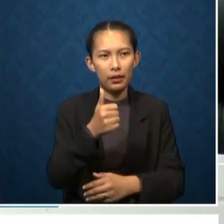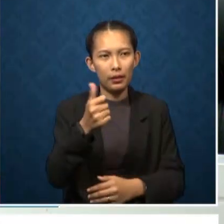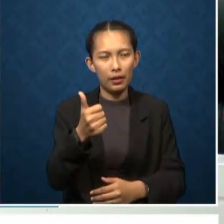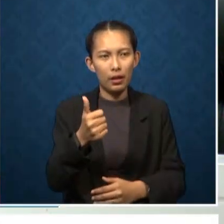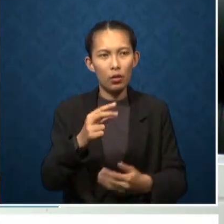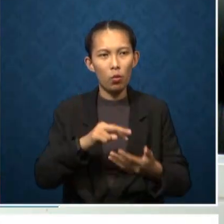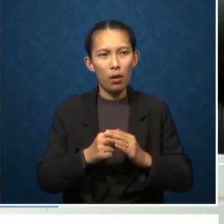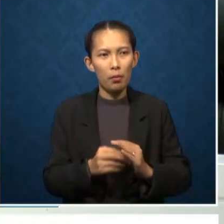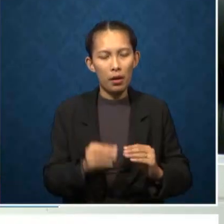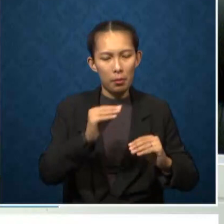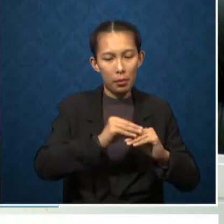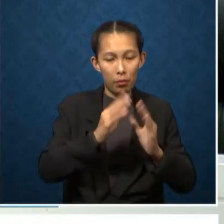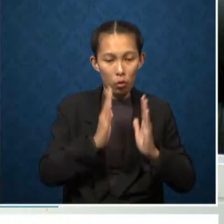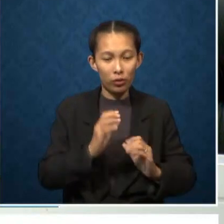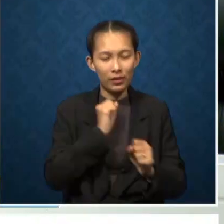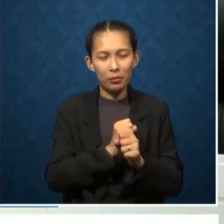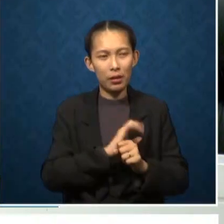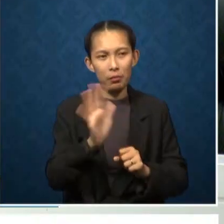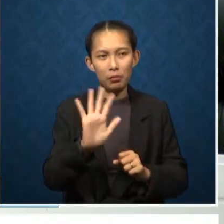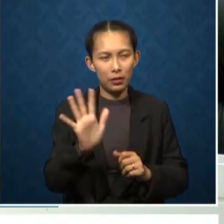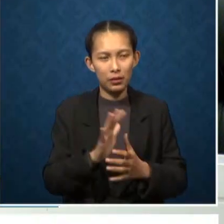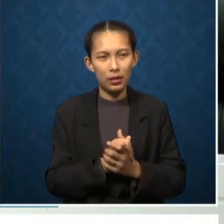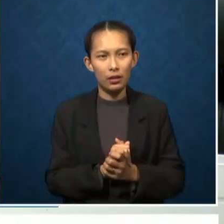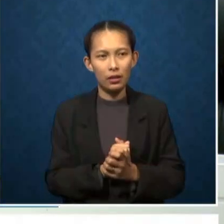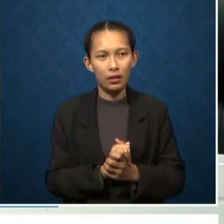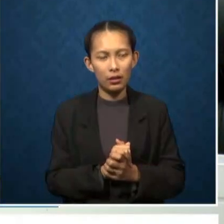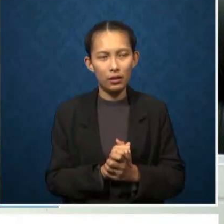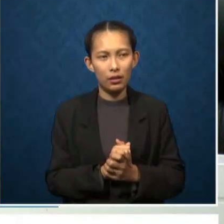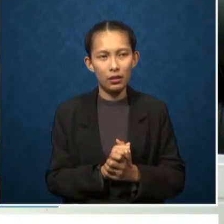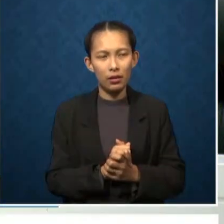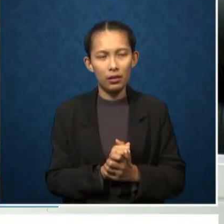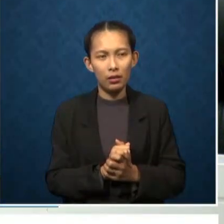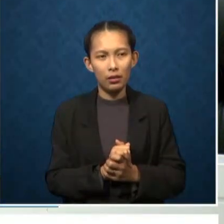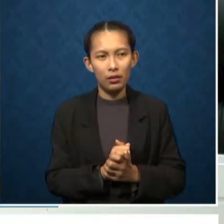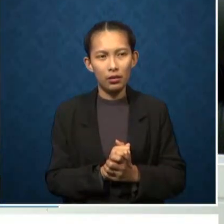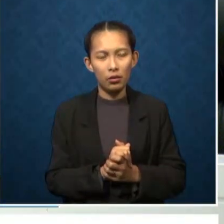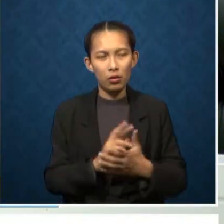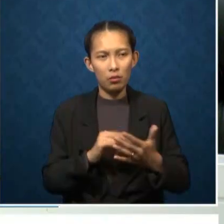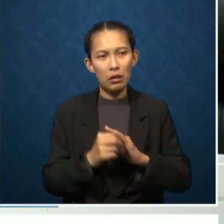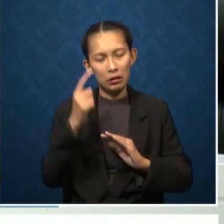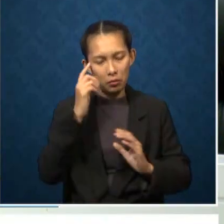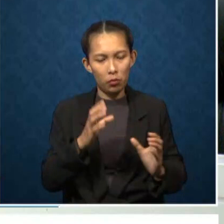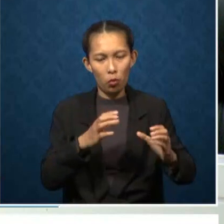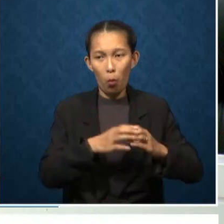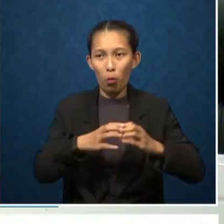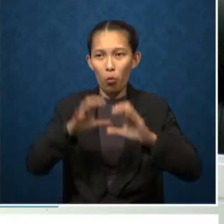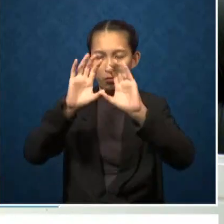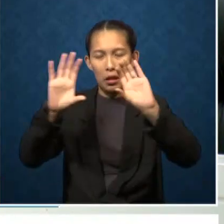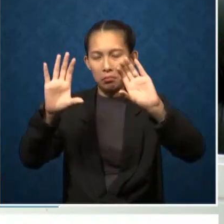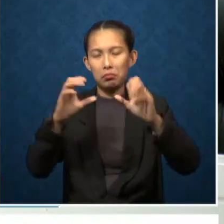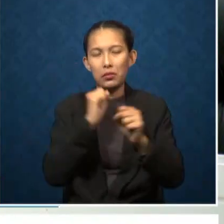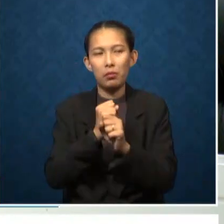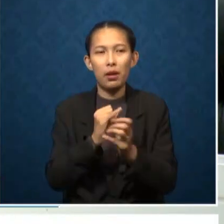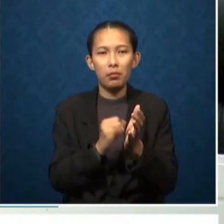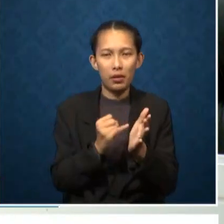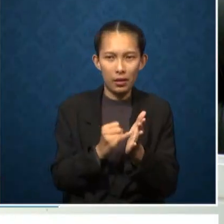ไม่ได้ปรับเพิ่มจำนวนบุคลากรนะคะอันนี้ภายใต้กรมอันนี้เราเรียกกันว่า rearrange นะคะซึ่งตรงนี้ก็ทำให้หน่วยงานภาครัฐเนี่ยมีความสะดวกมากขึ้นในการ